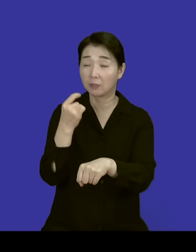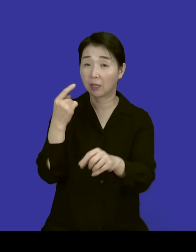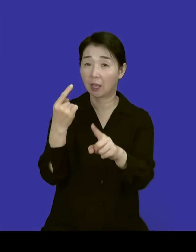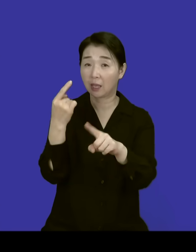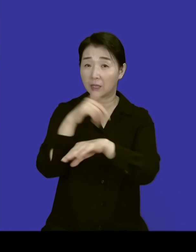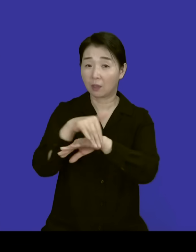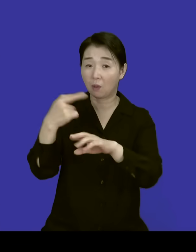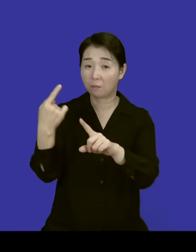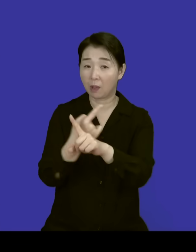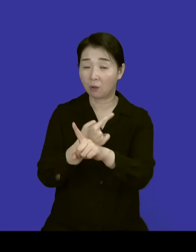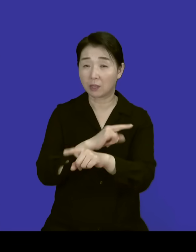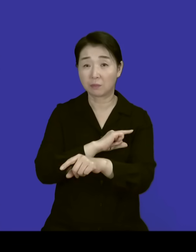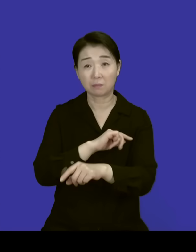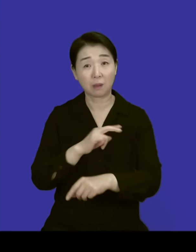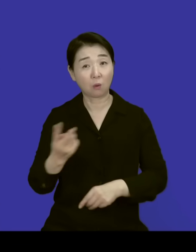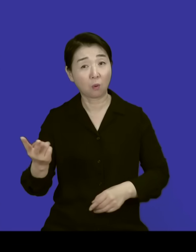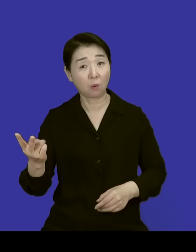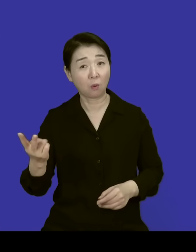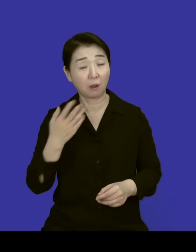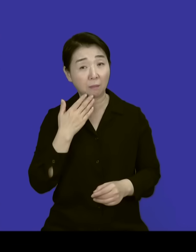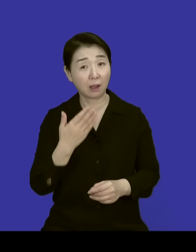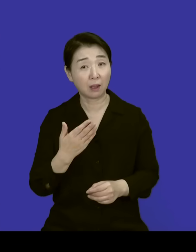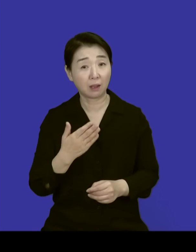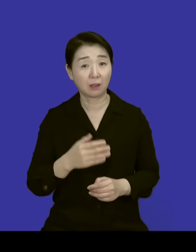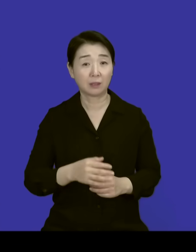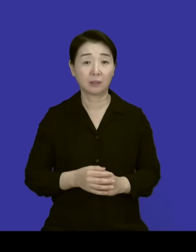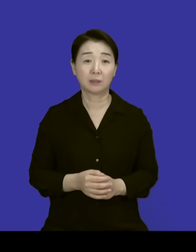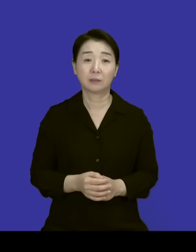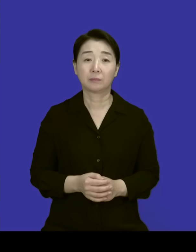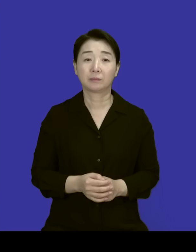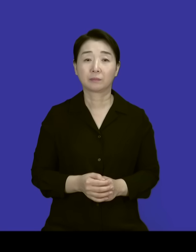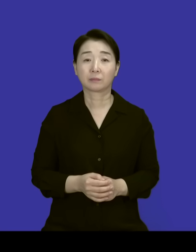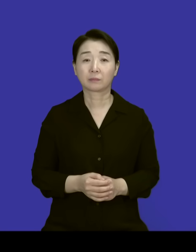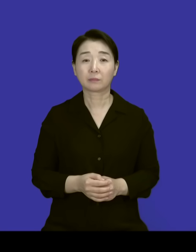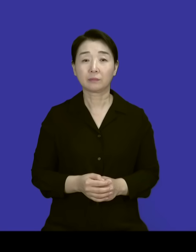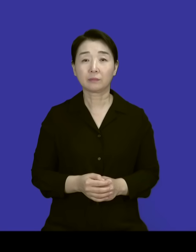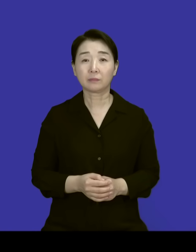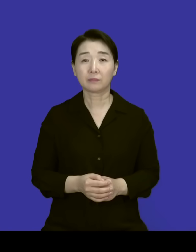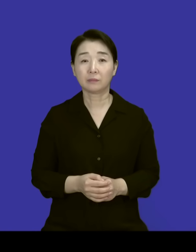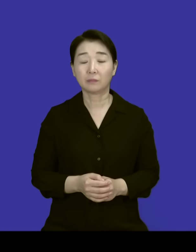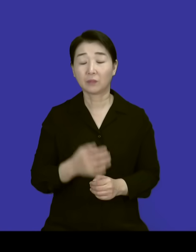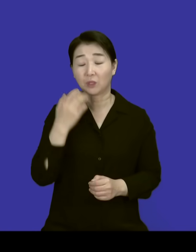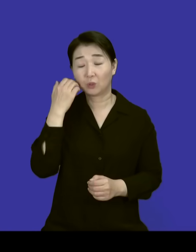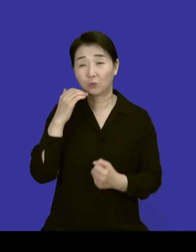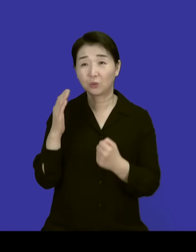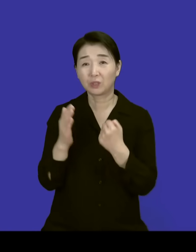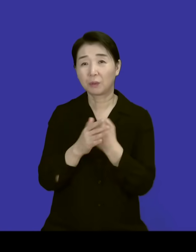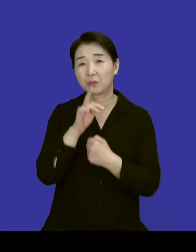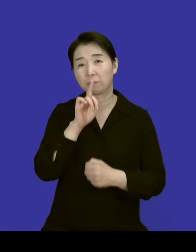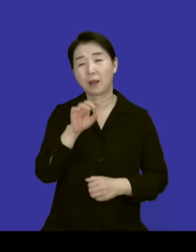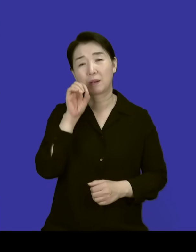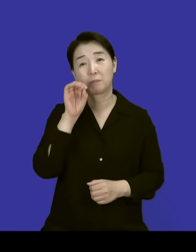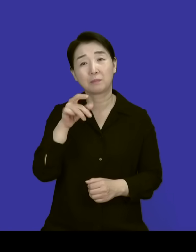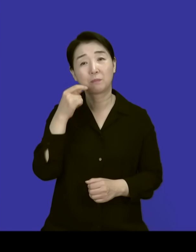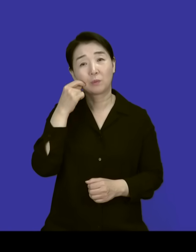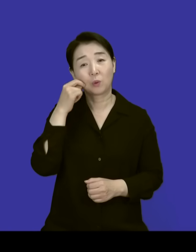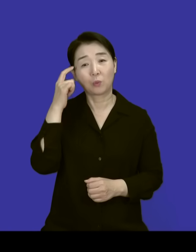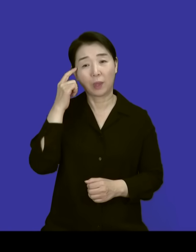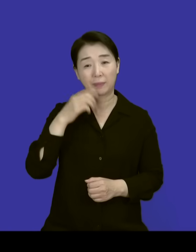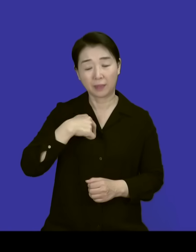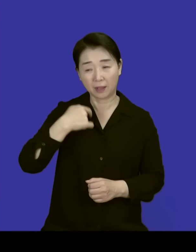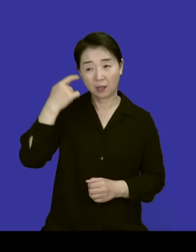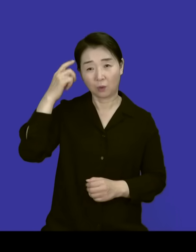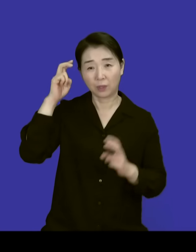아니면 이름을 바꾸자 이럴 수도 있고 뭐 그럴 텐데 근데 이거를 누굴 탓할 수가 없어요. 제가 만든